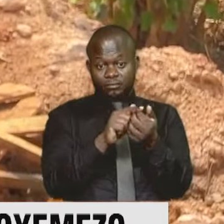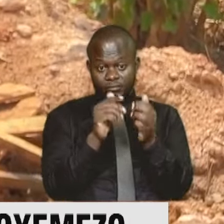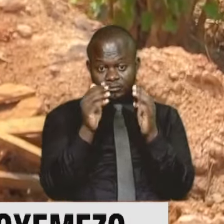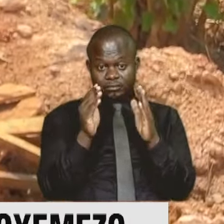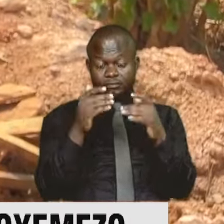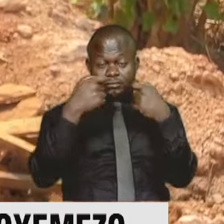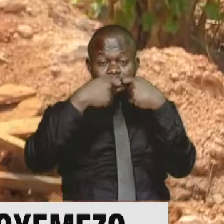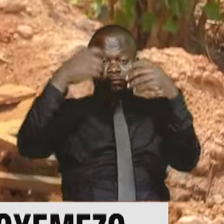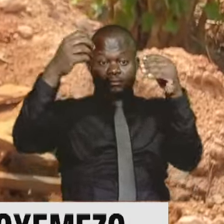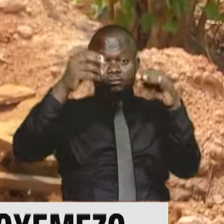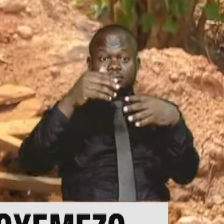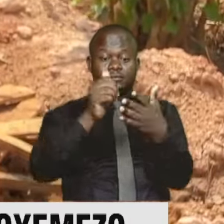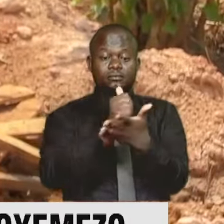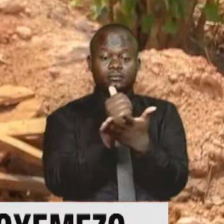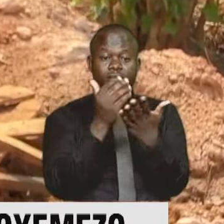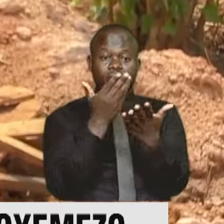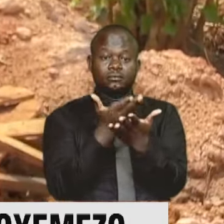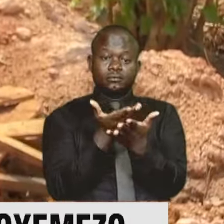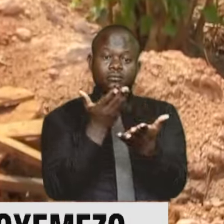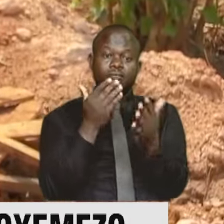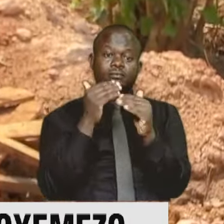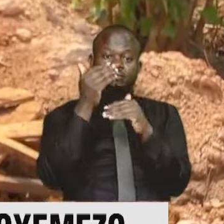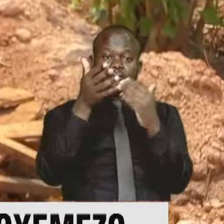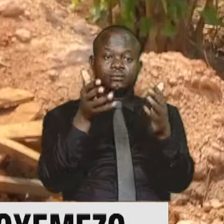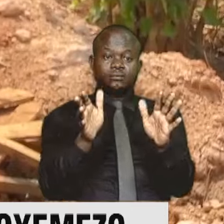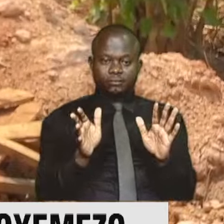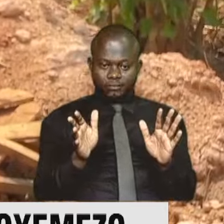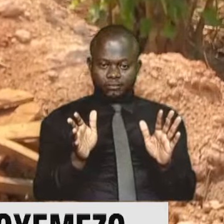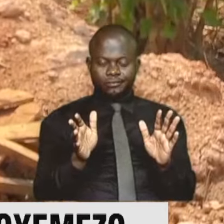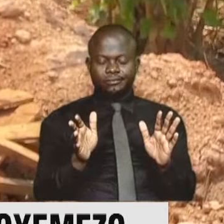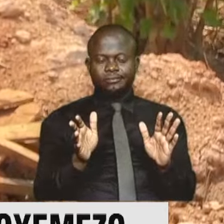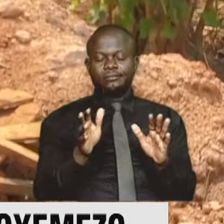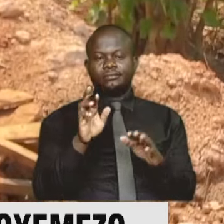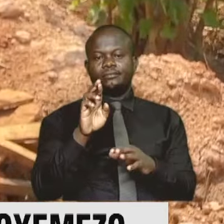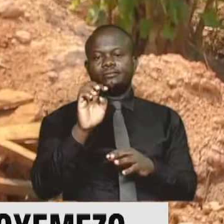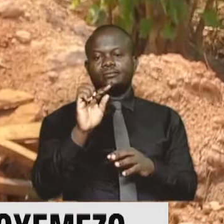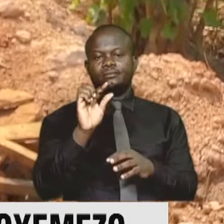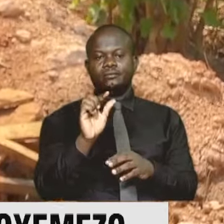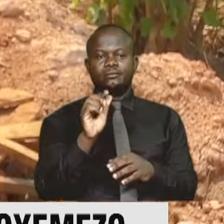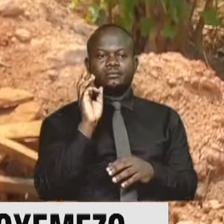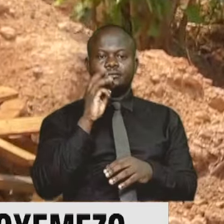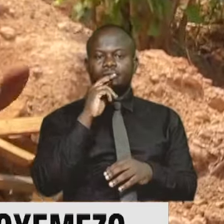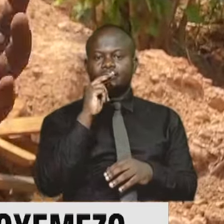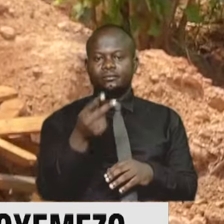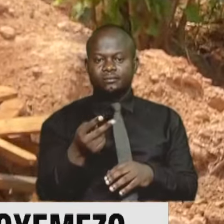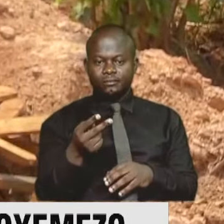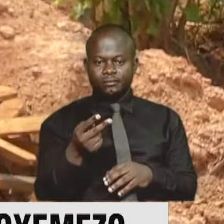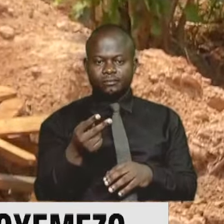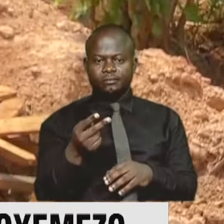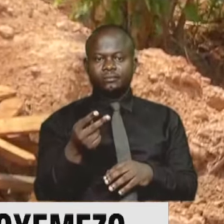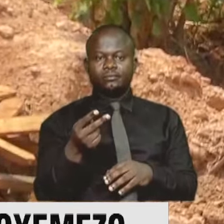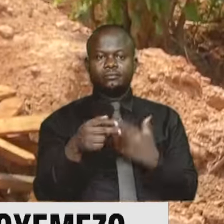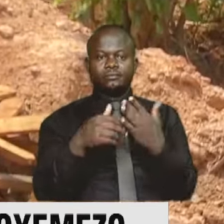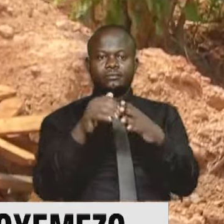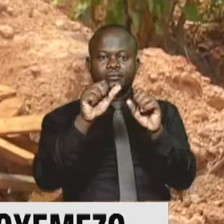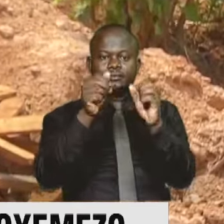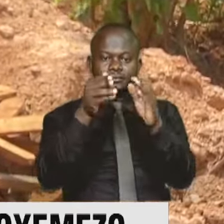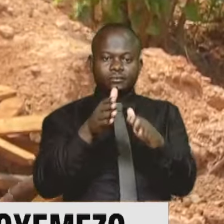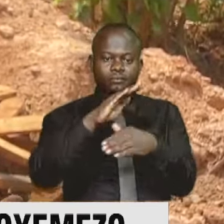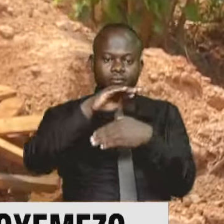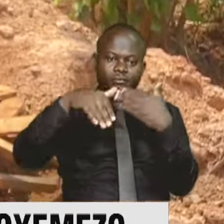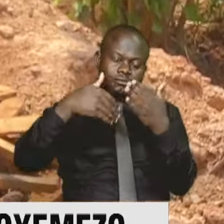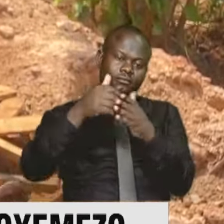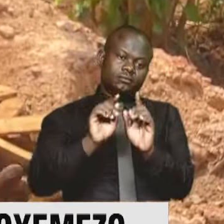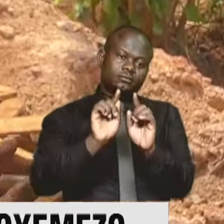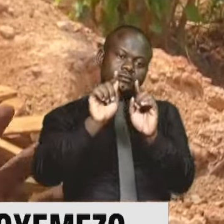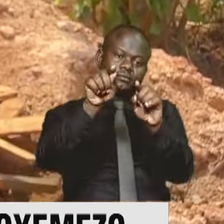icyangombwa ukadepoza, wamara kudepoza kuri rege bakazaguha igisubizo. Nafataga umuntu uwo ari we wese